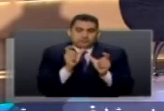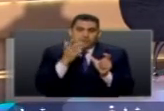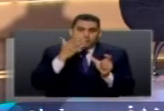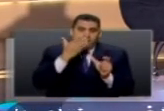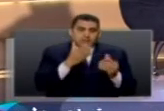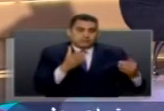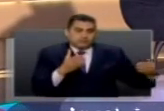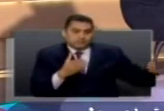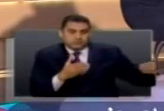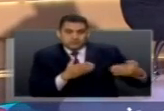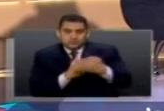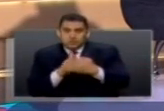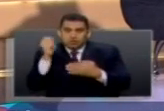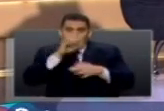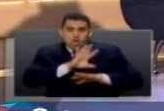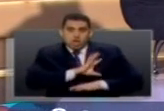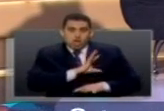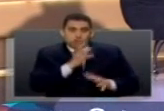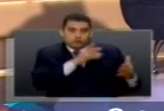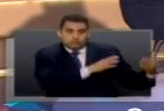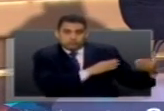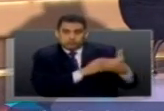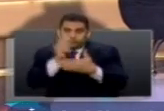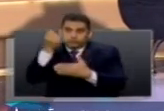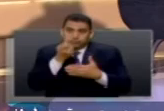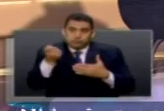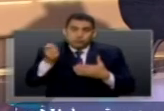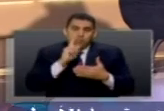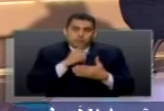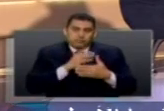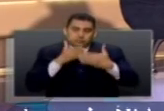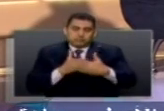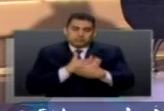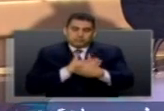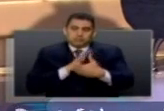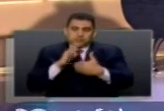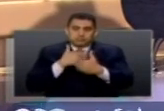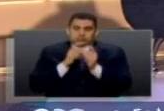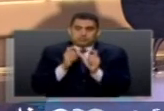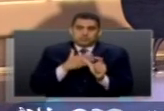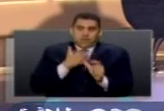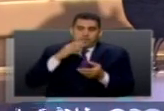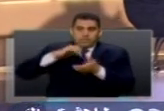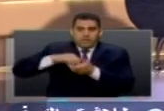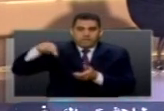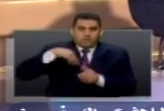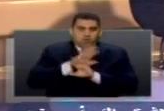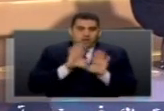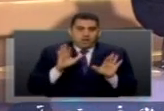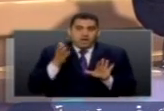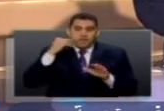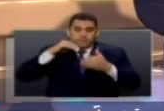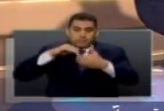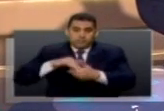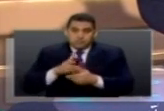بان تاتي الجيوش الغازيه من جهتهم سيمنع هذا الامر من جهتهم وكانت جهتهم ثغره كبيره من